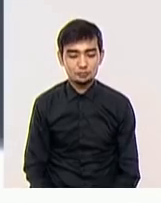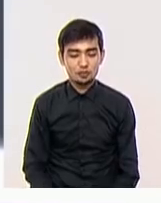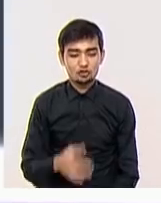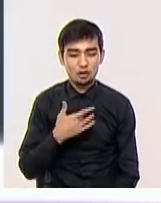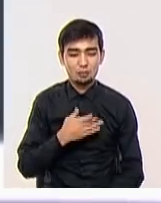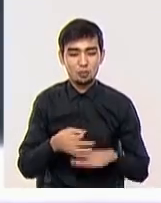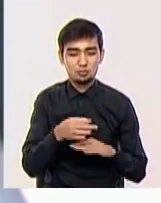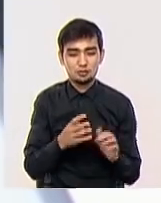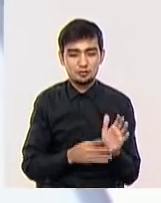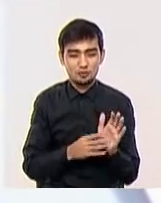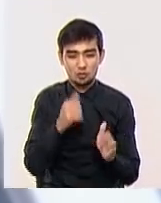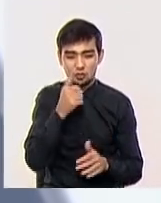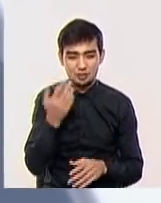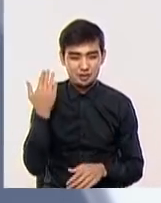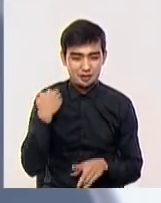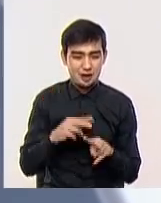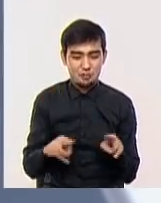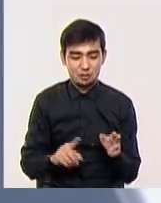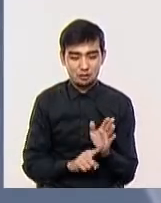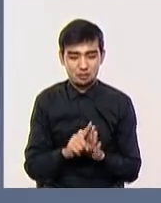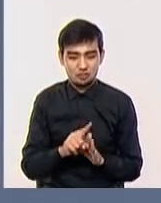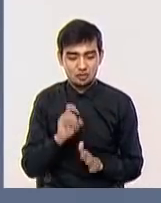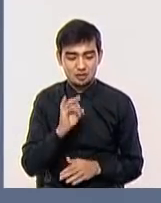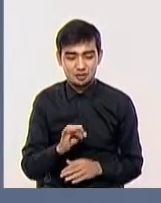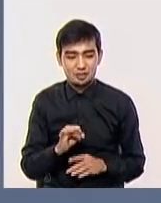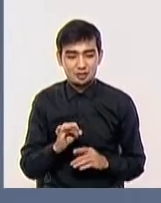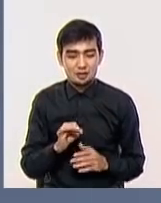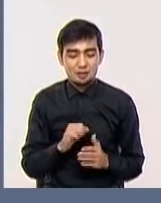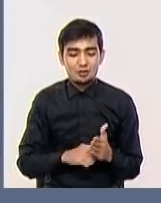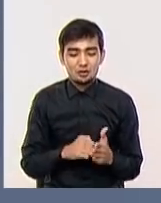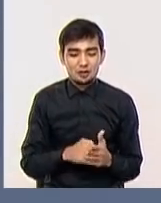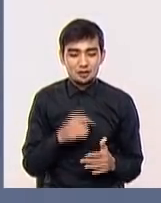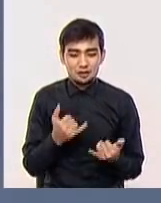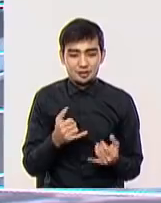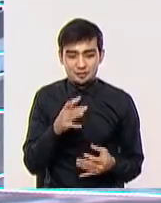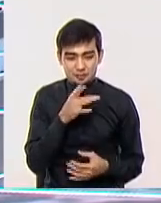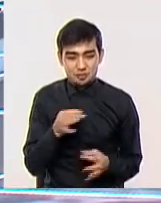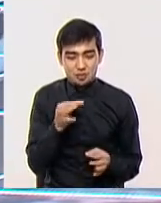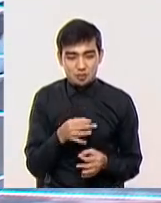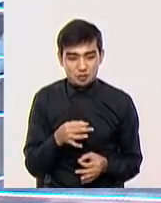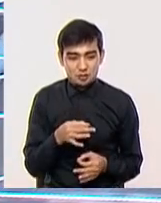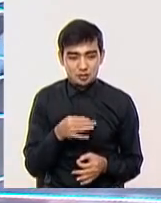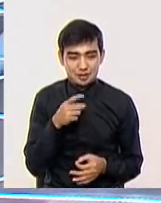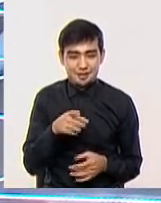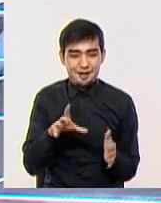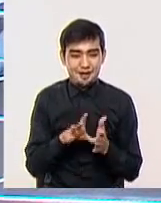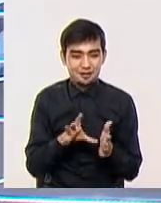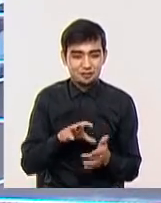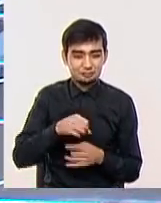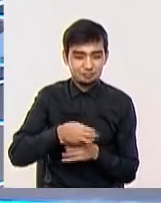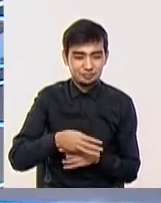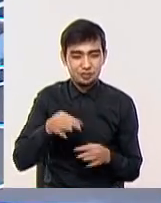Жамбыл облысында 90-шы жылдардағы тоқырау басталғандай. Өйткені бұдан былай электр, мына өңірде электр